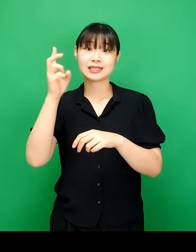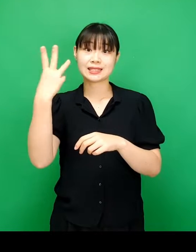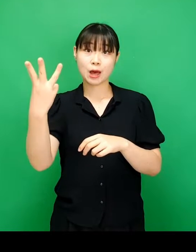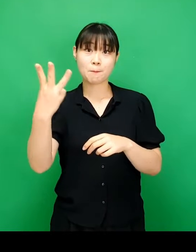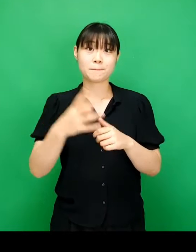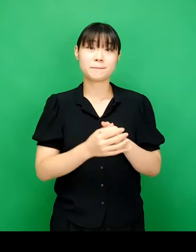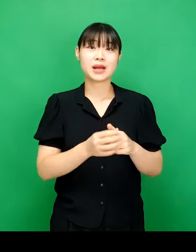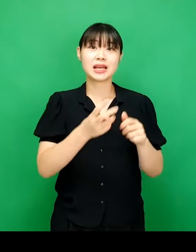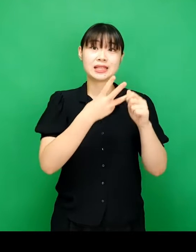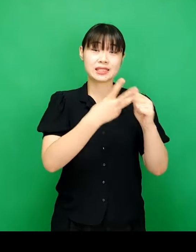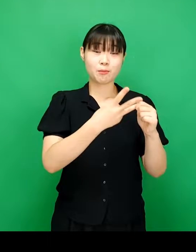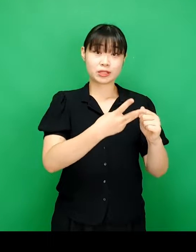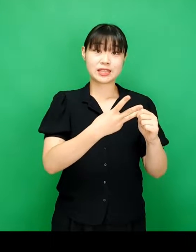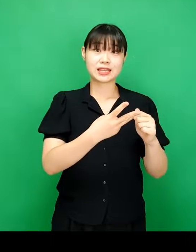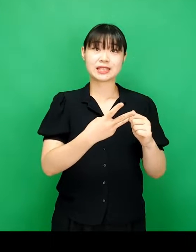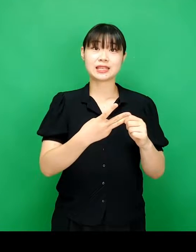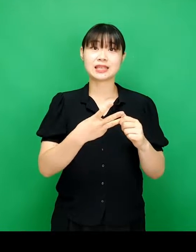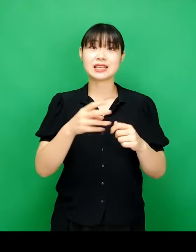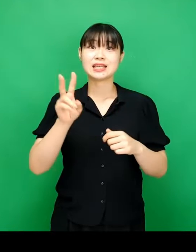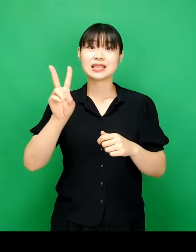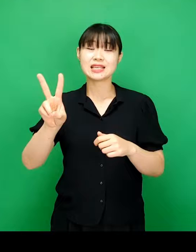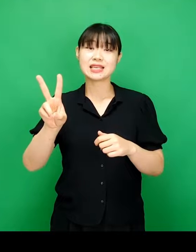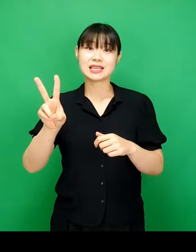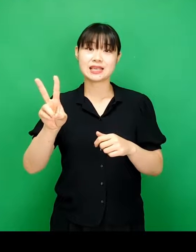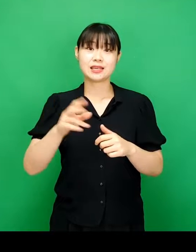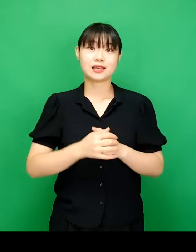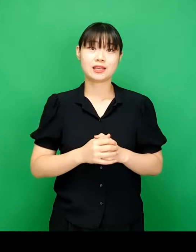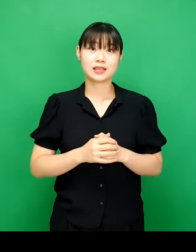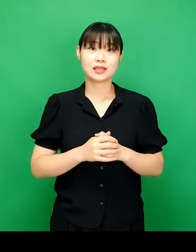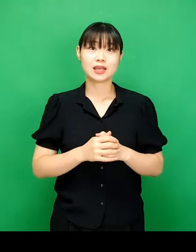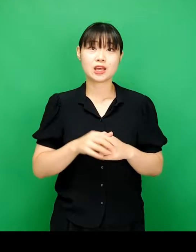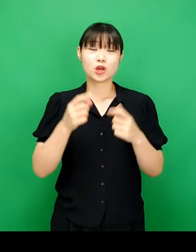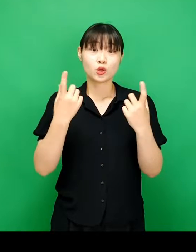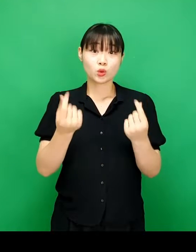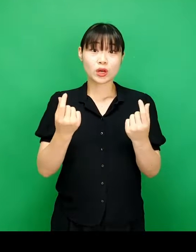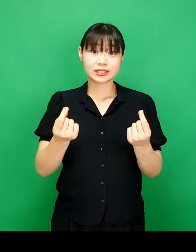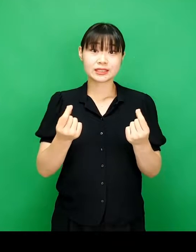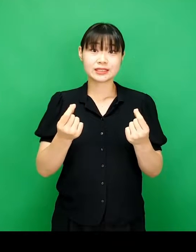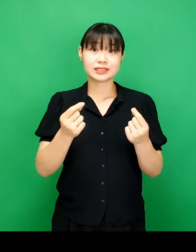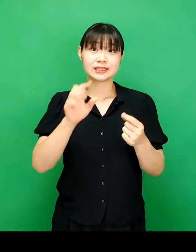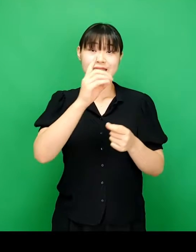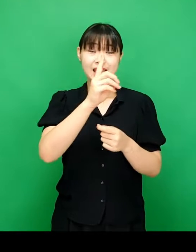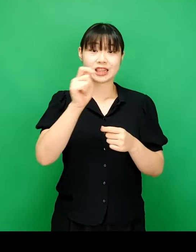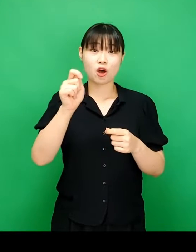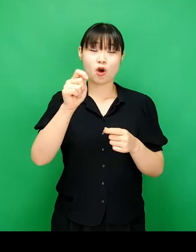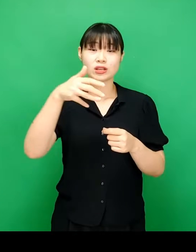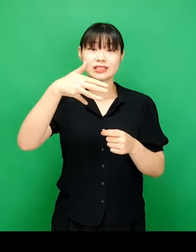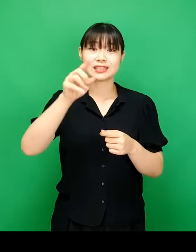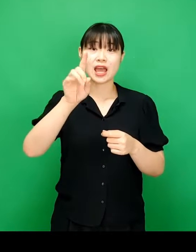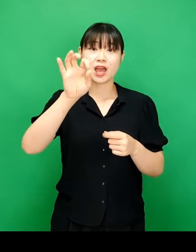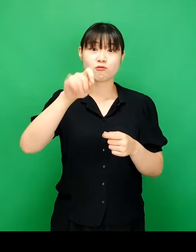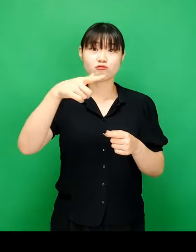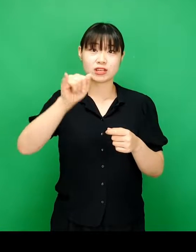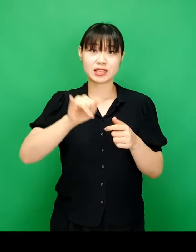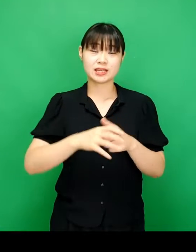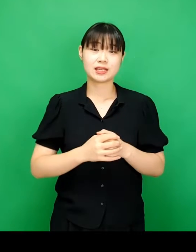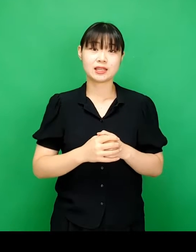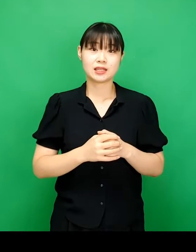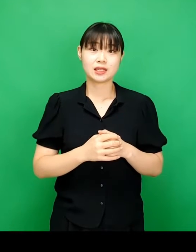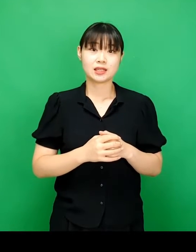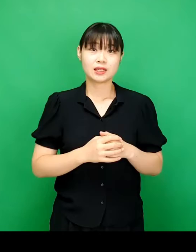3, 세 번째 인수 자리에는 2를 입력합니다. 똑같은 형식의 데이터에 채우기를 해줍니다.